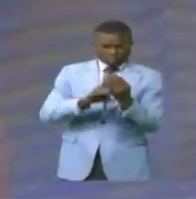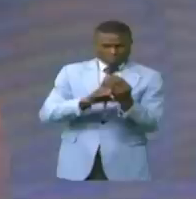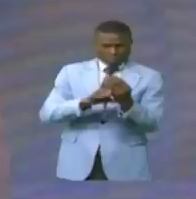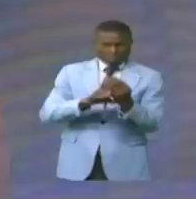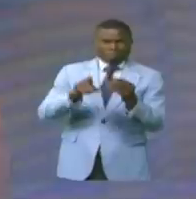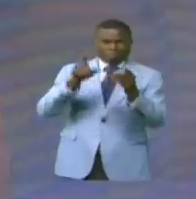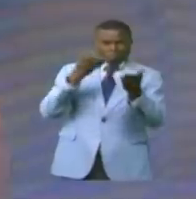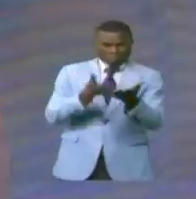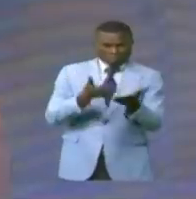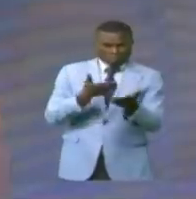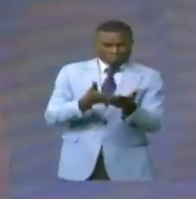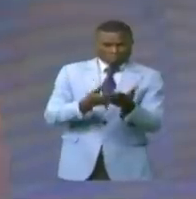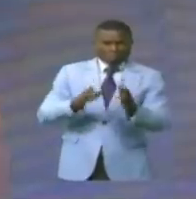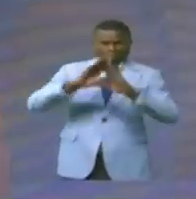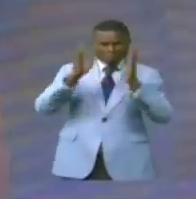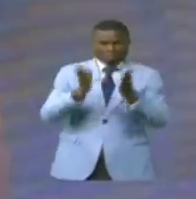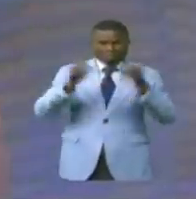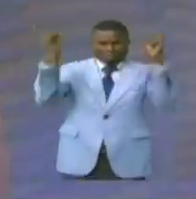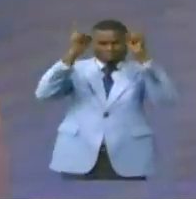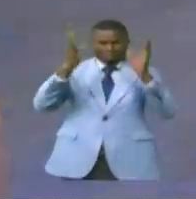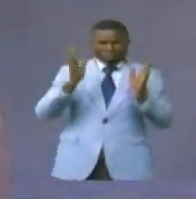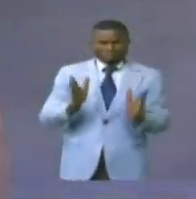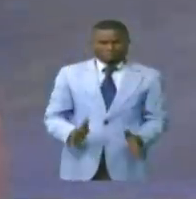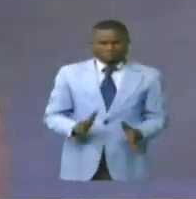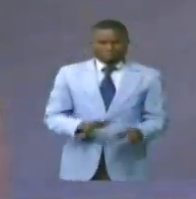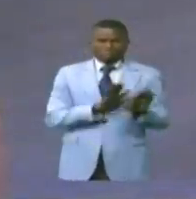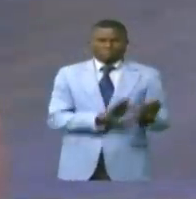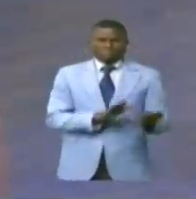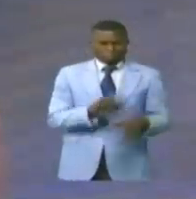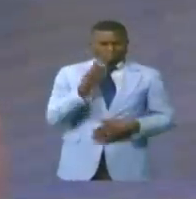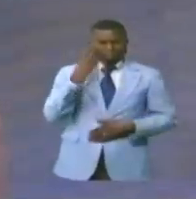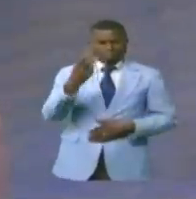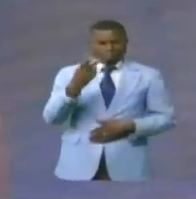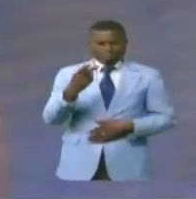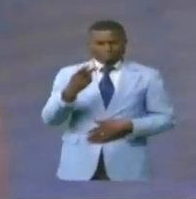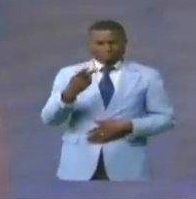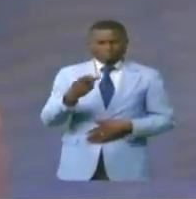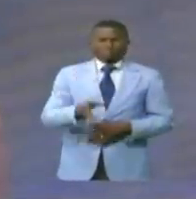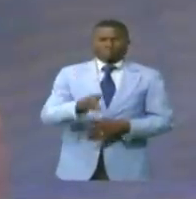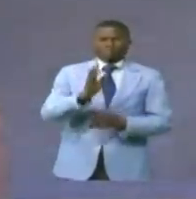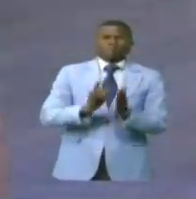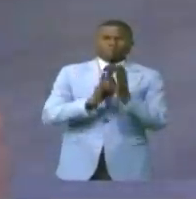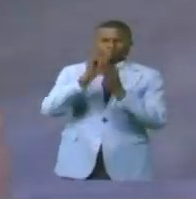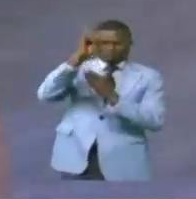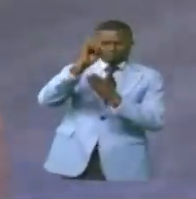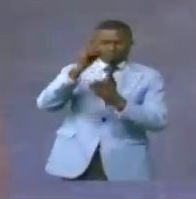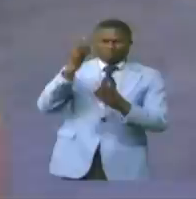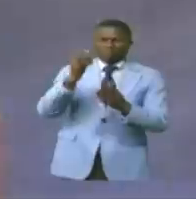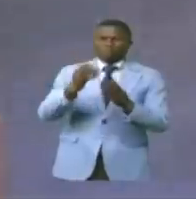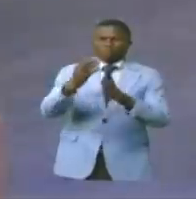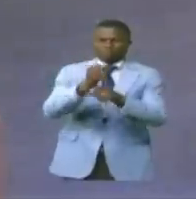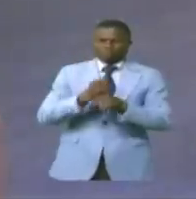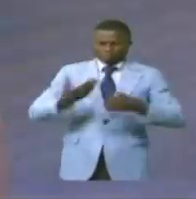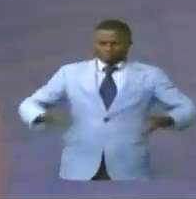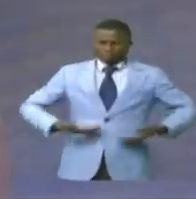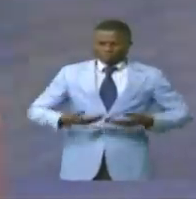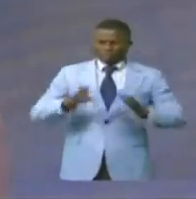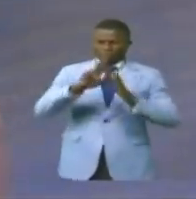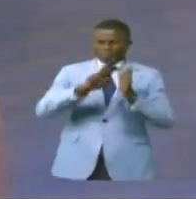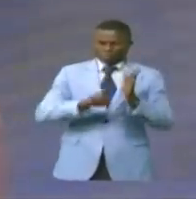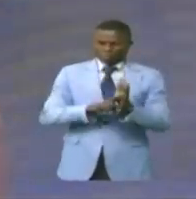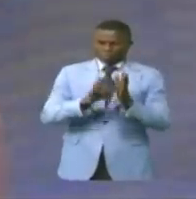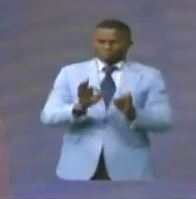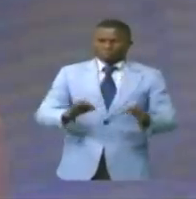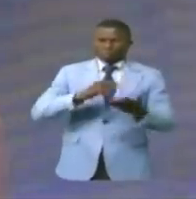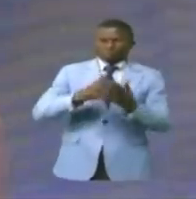laquelle tous les Africains attendent voir élever la tête pour jouer pleinement son rôle de